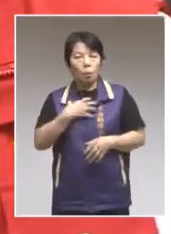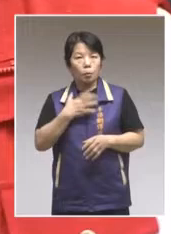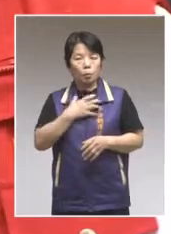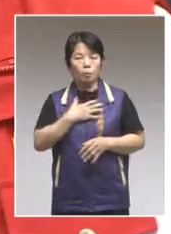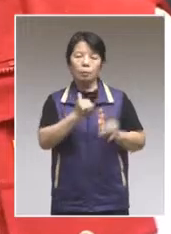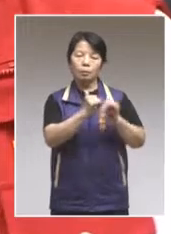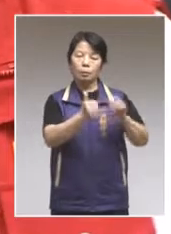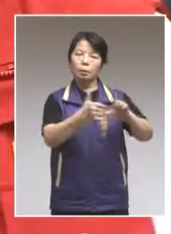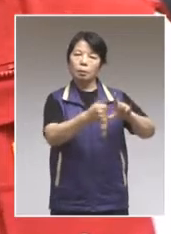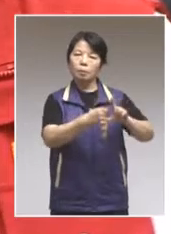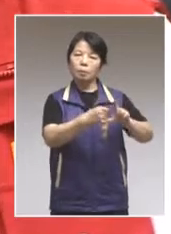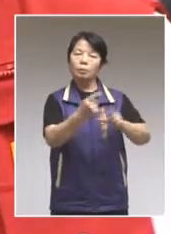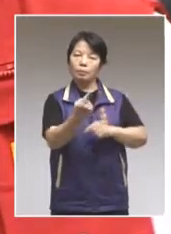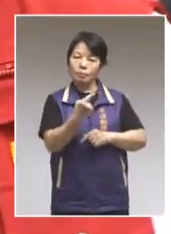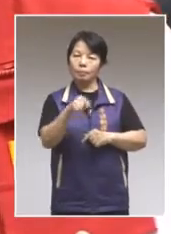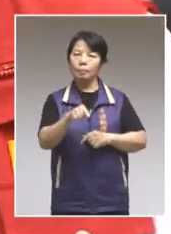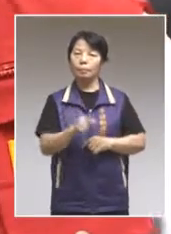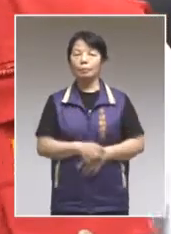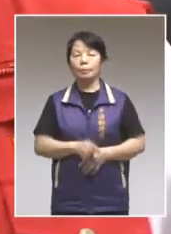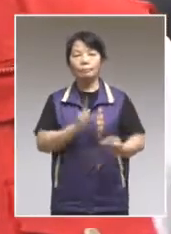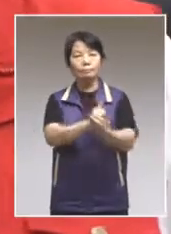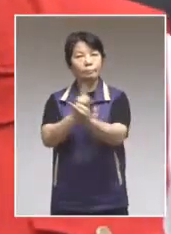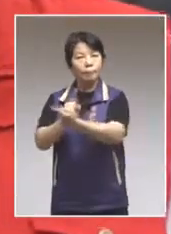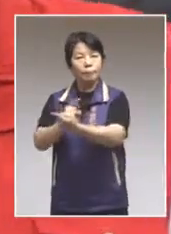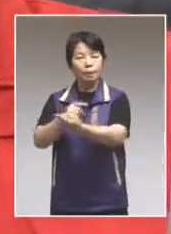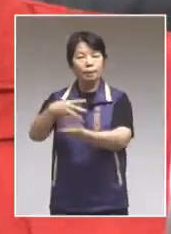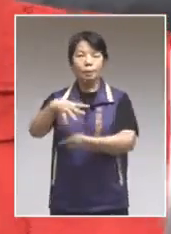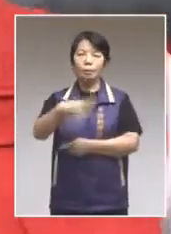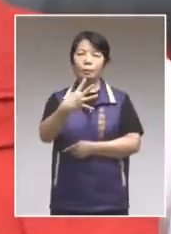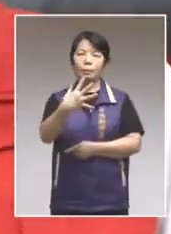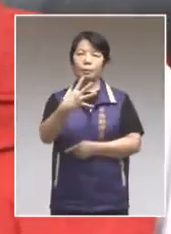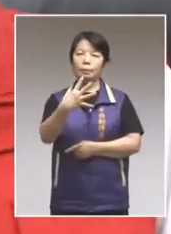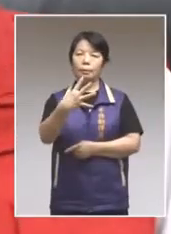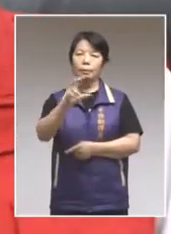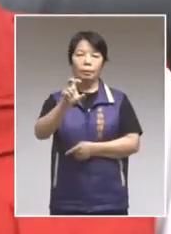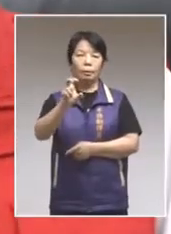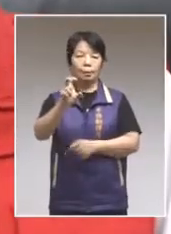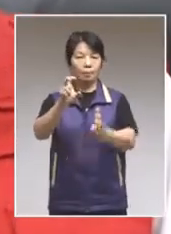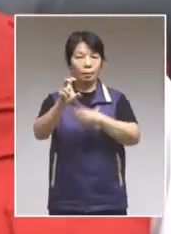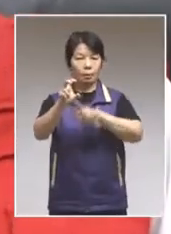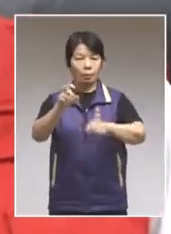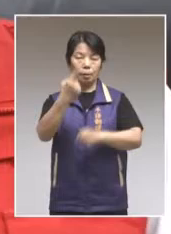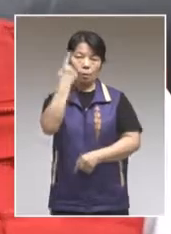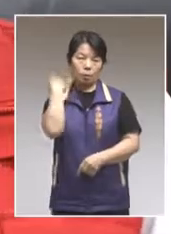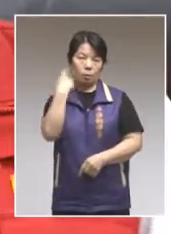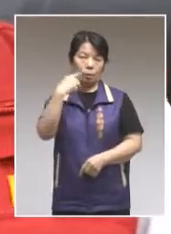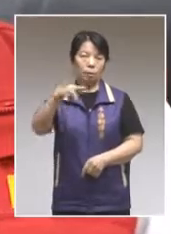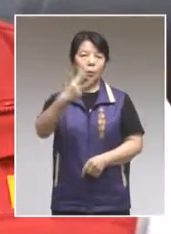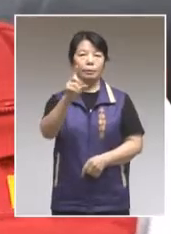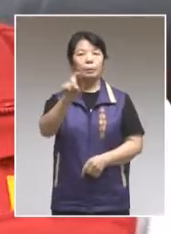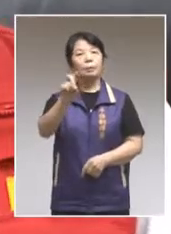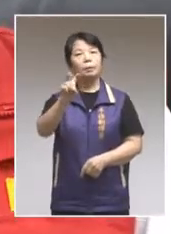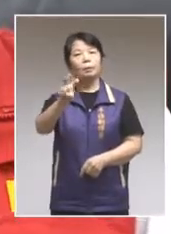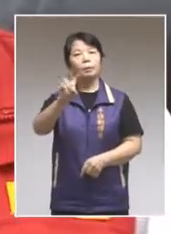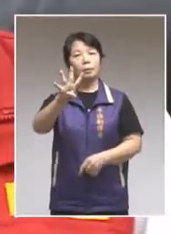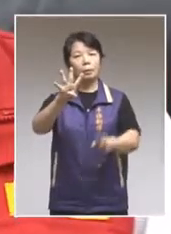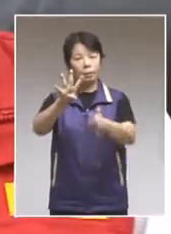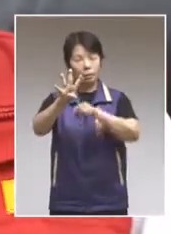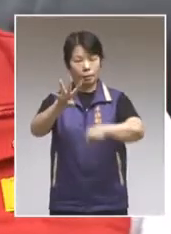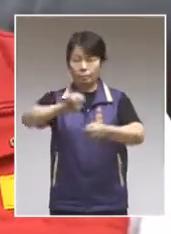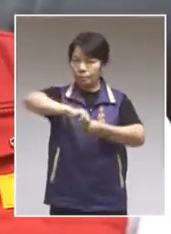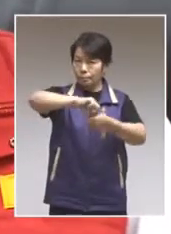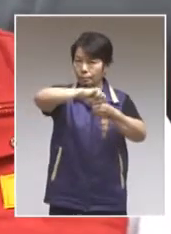啊。那密切接触者是470例，昨天是324例，增加了